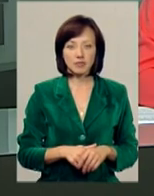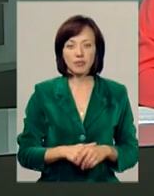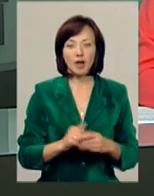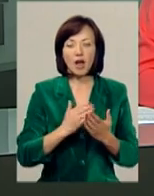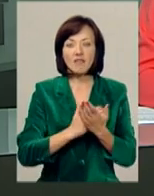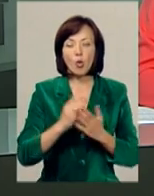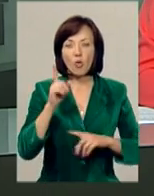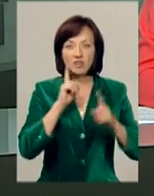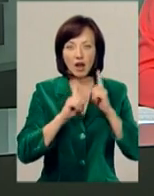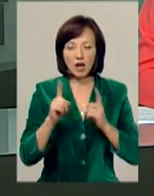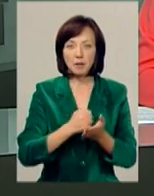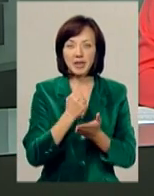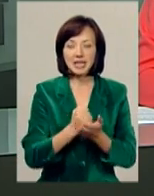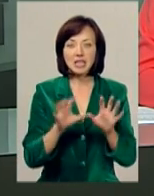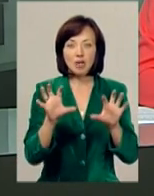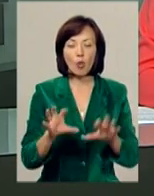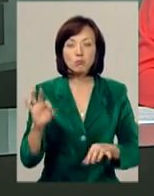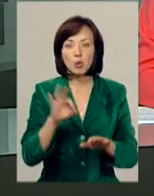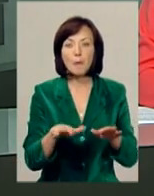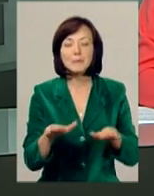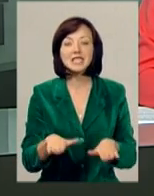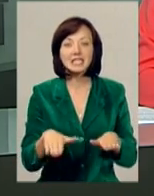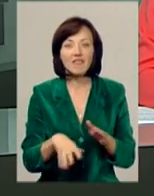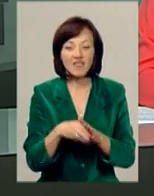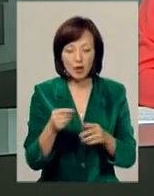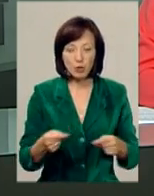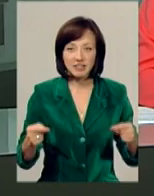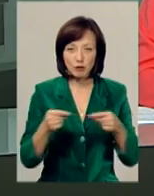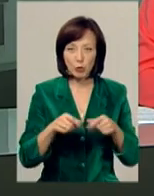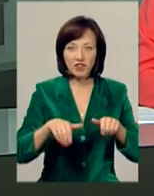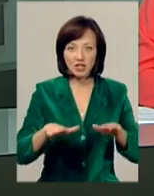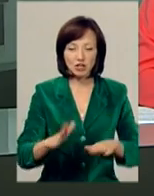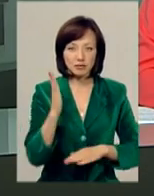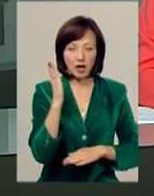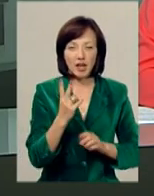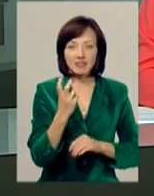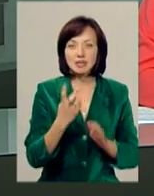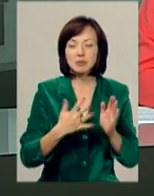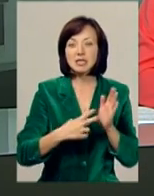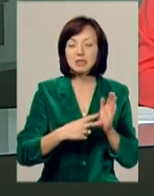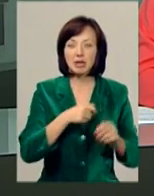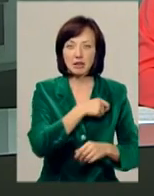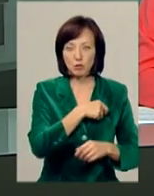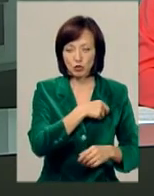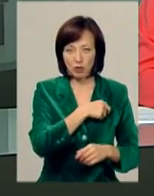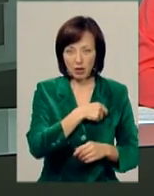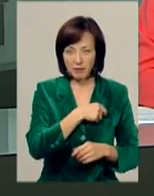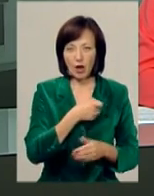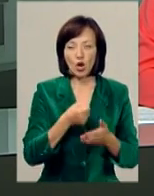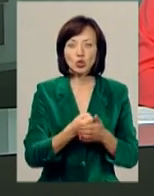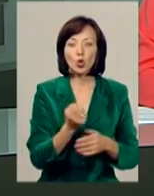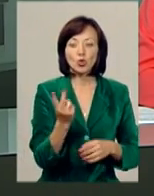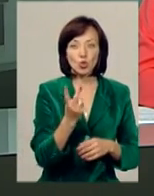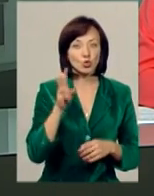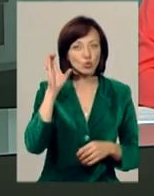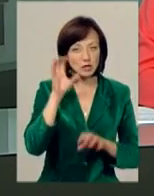Верховна Рада прийняла закон Про місцеві вибори за відповідне рішення проголосували 257 народних депутатів до другого